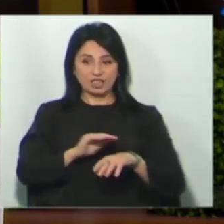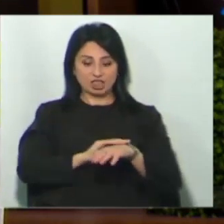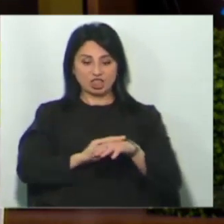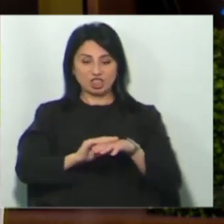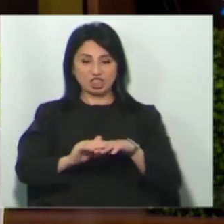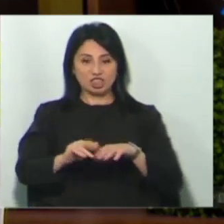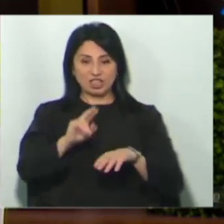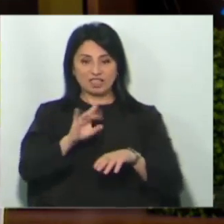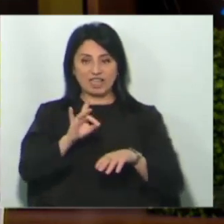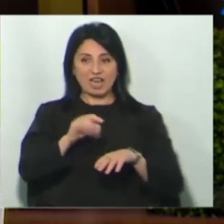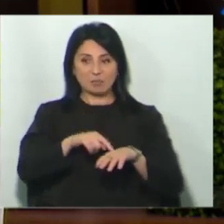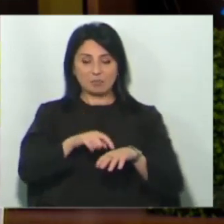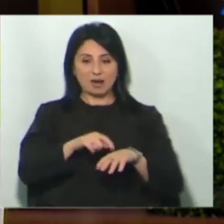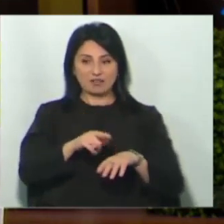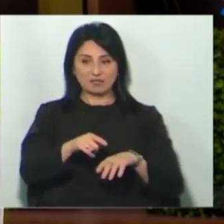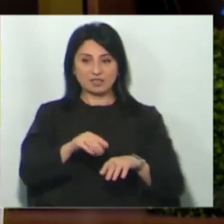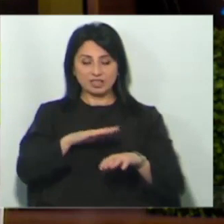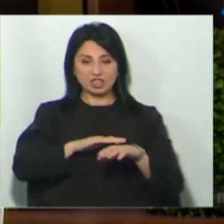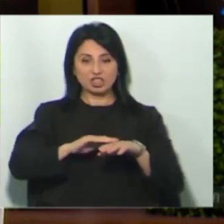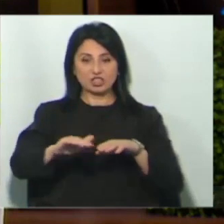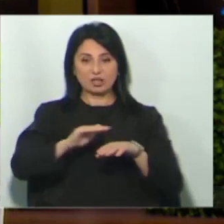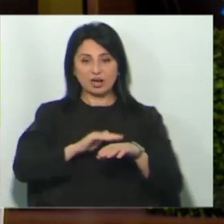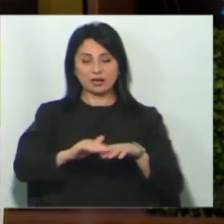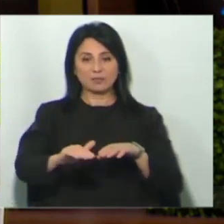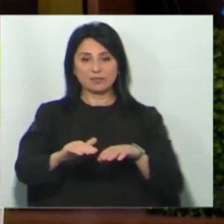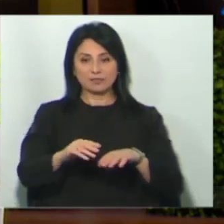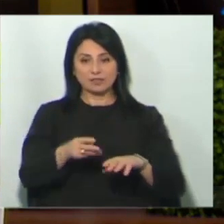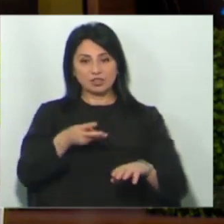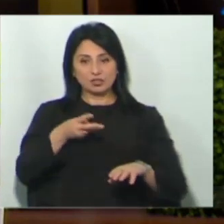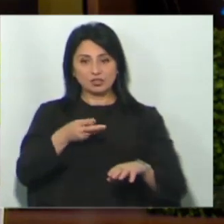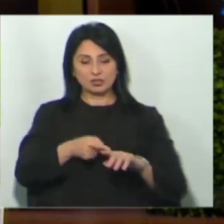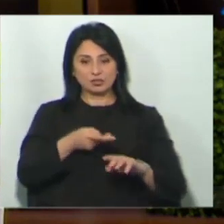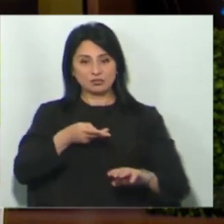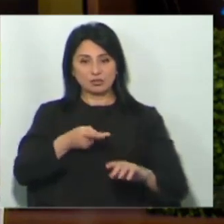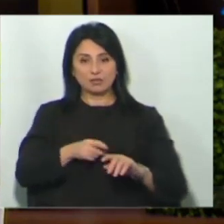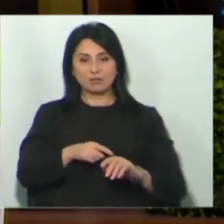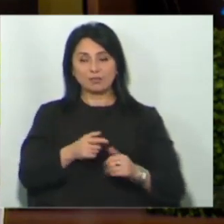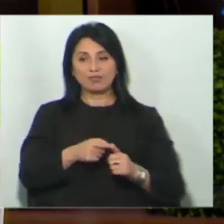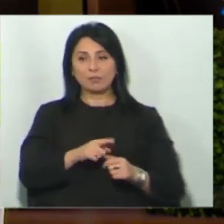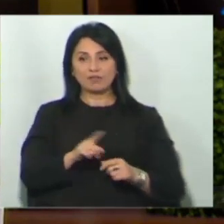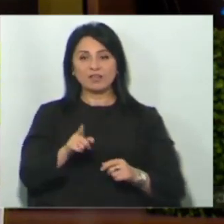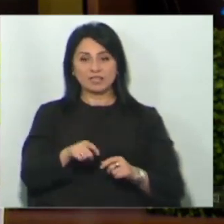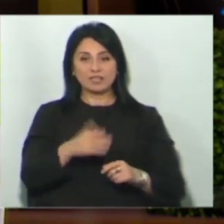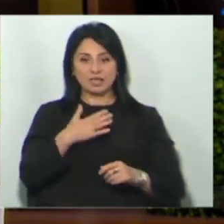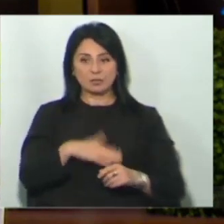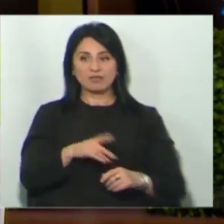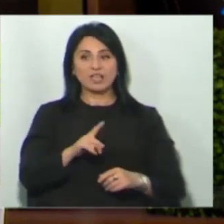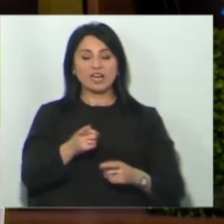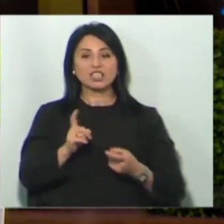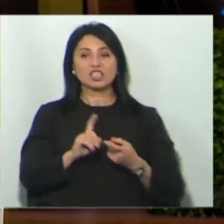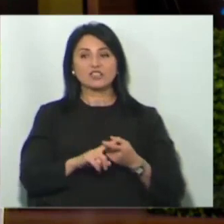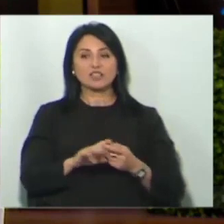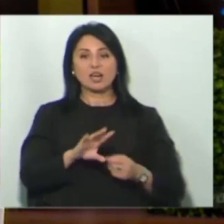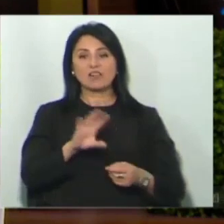ანუ დერმამდე ვერ ჩადის ეპიდერმალურ შრეზე აწარმოებს თავის მოქმედებას, მაგრამ ესეც საკმაოდ. Რაც